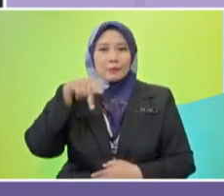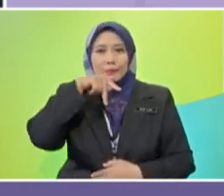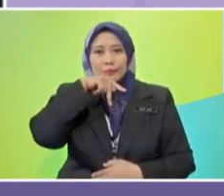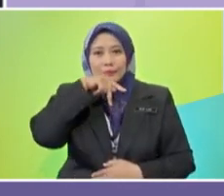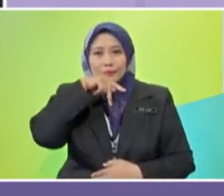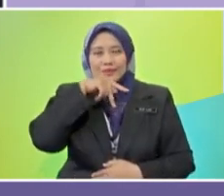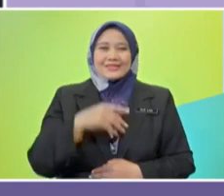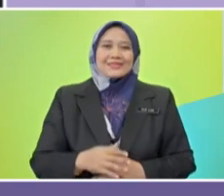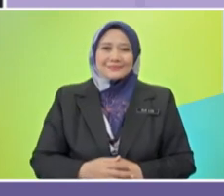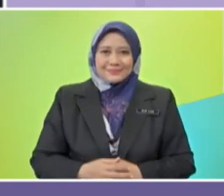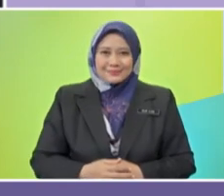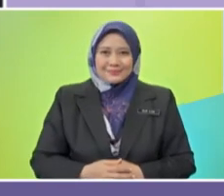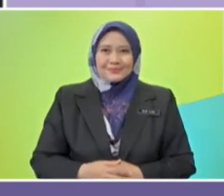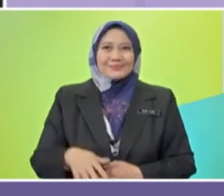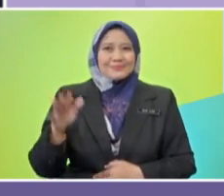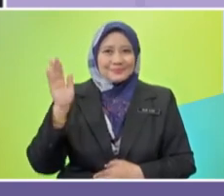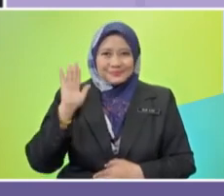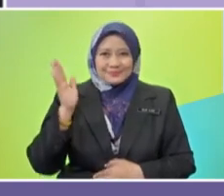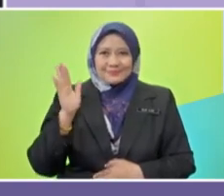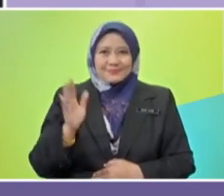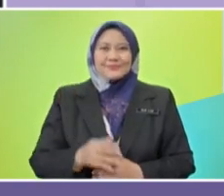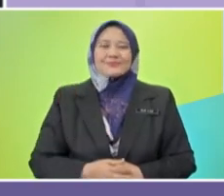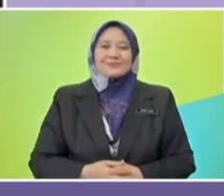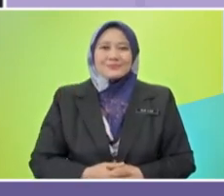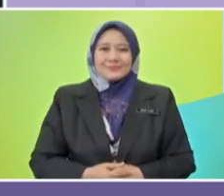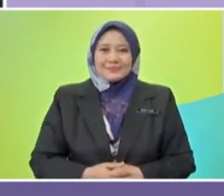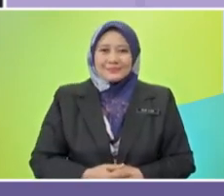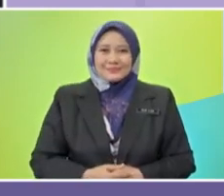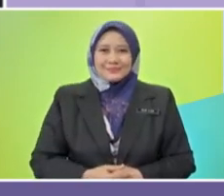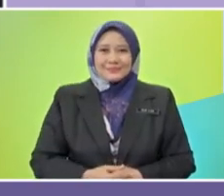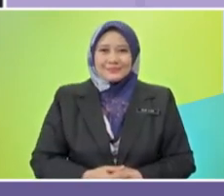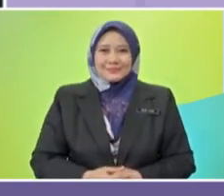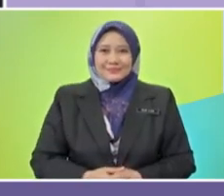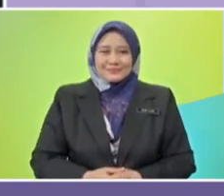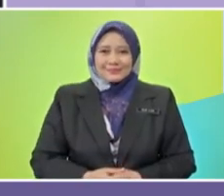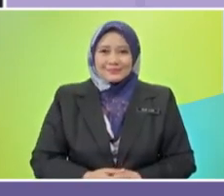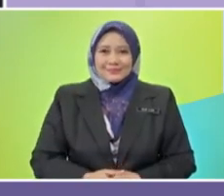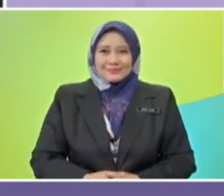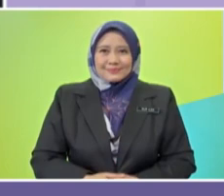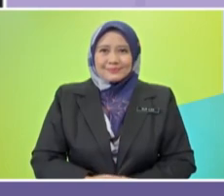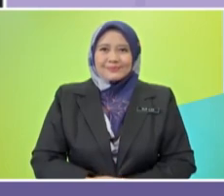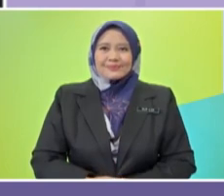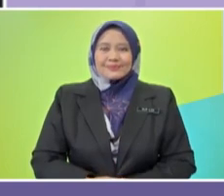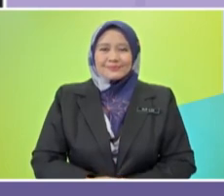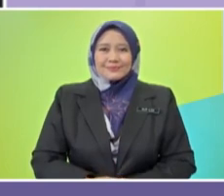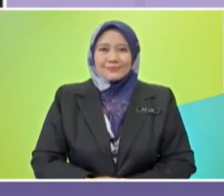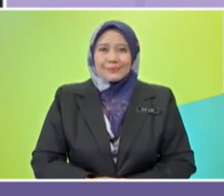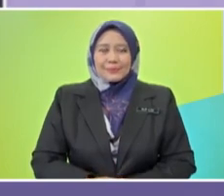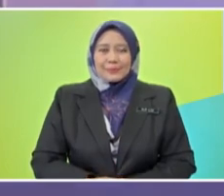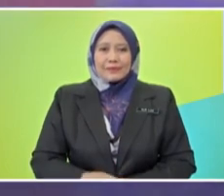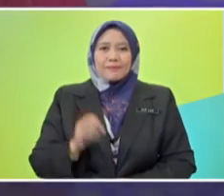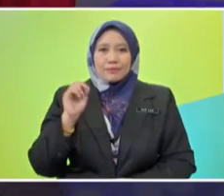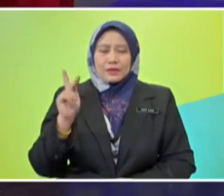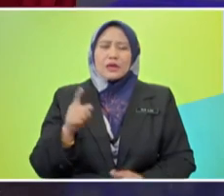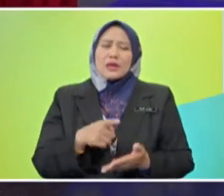Selayang. Hai. Hai adik Arisha. Nampak segar tu. Betul. Okey cikgu. Apa